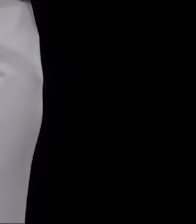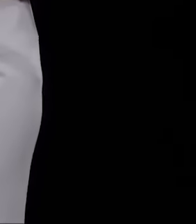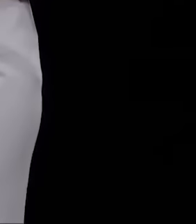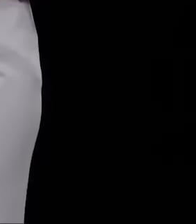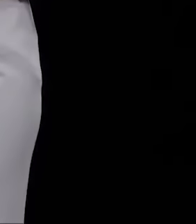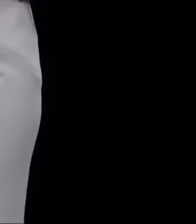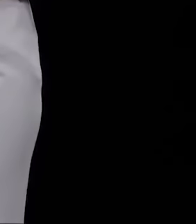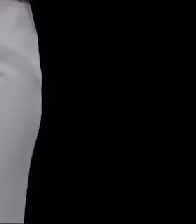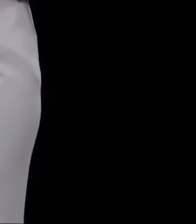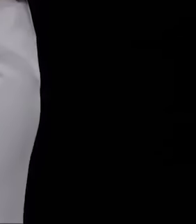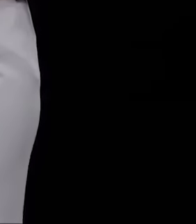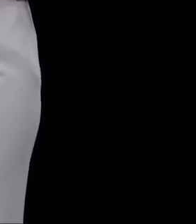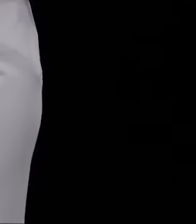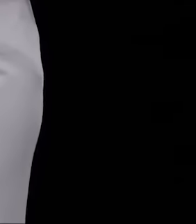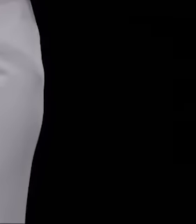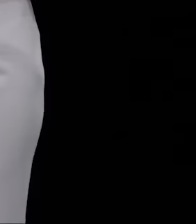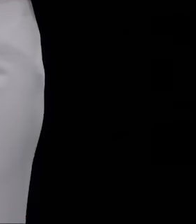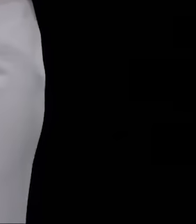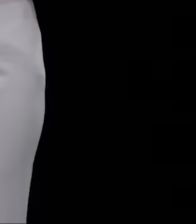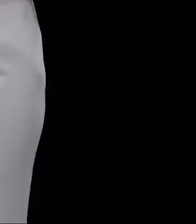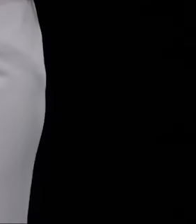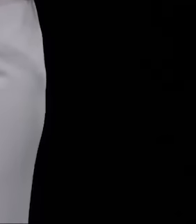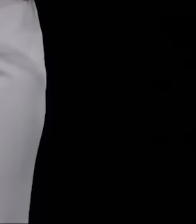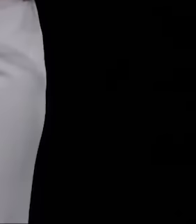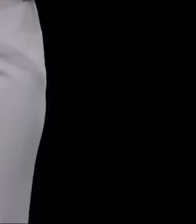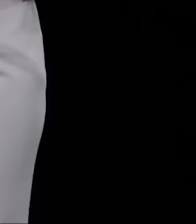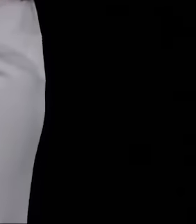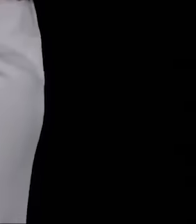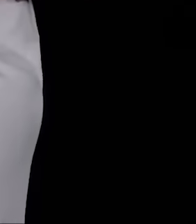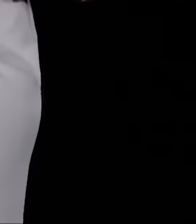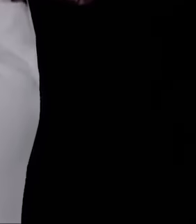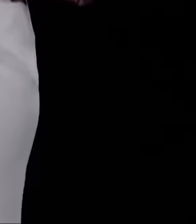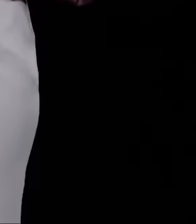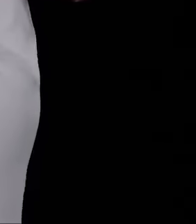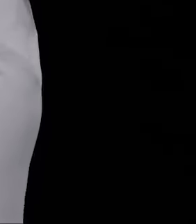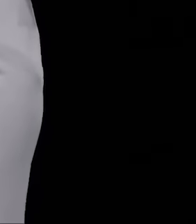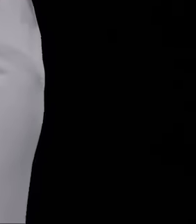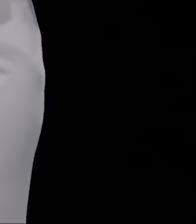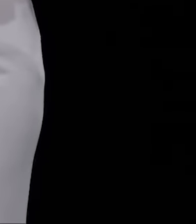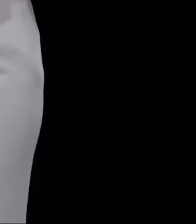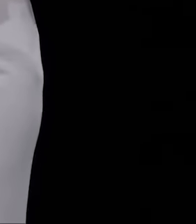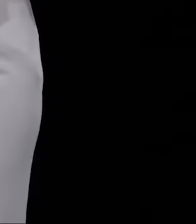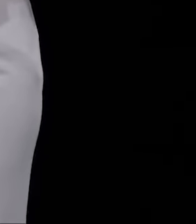언제 어디서나 내 손안의 뉴스. 광주 MBC 뉴스 유튜브 구독으로 함께하세요.